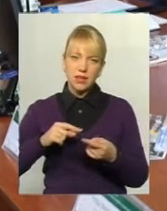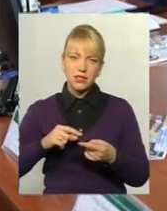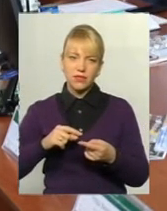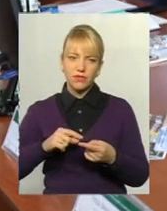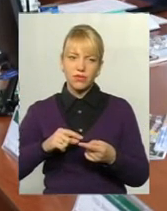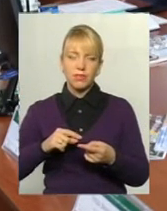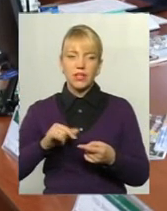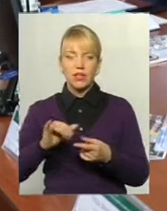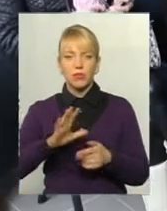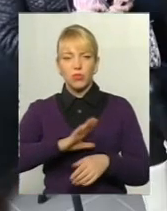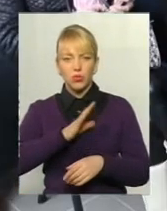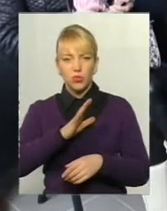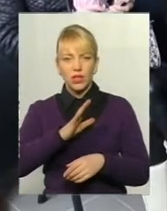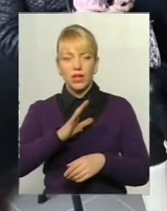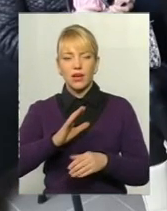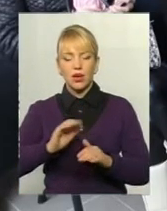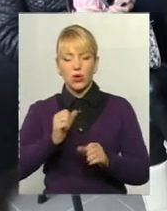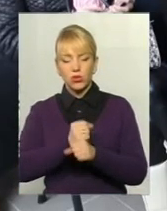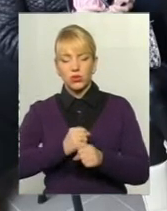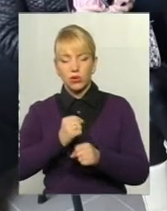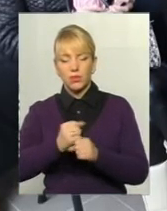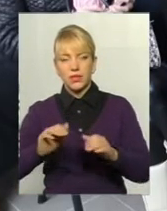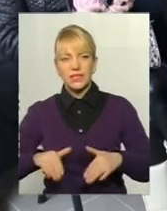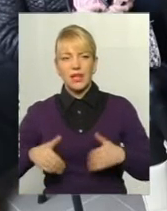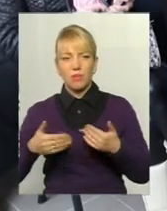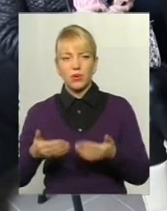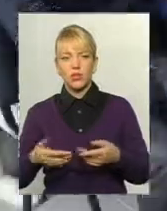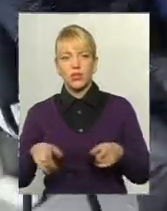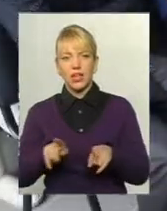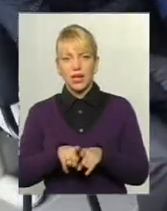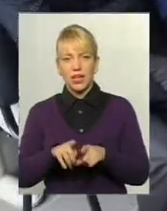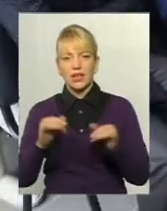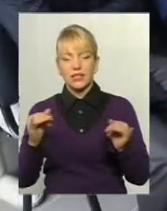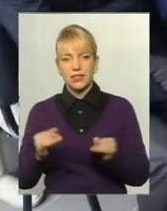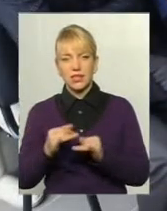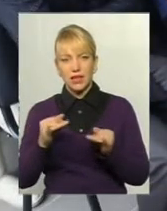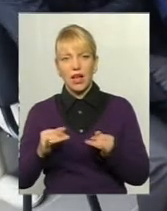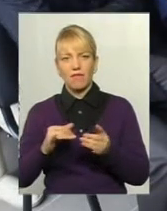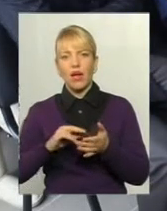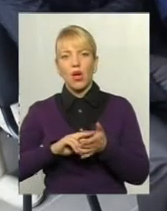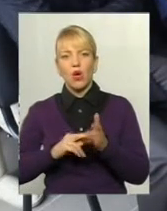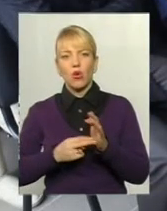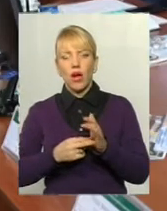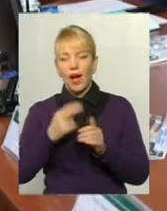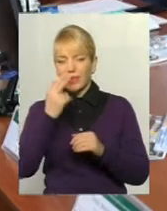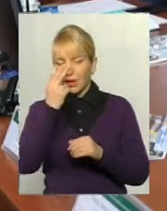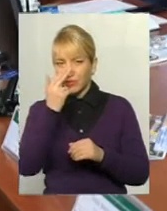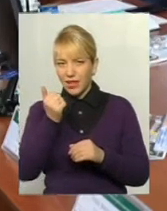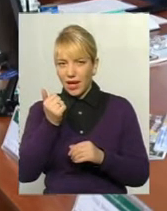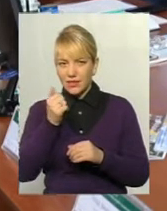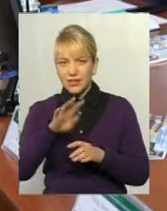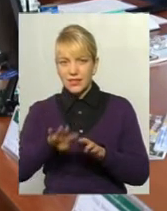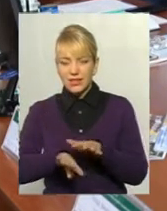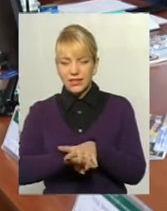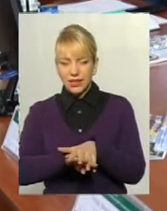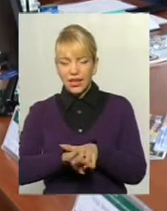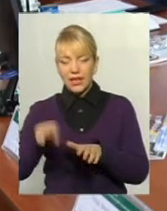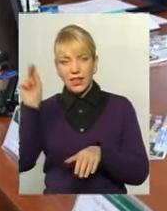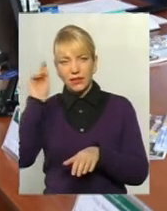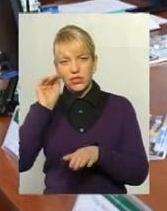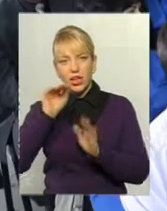І була розроблена, запропонована така цікава концепція адаптації навчання,